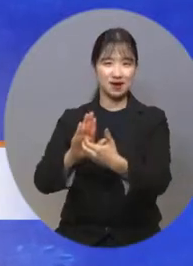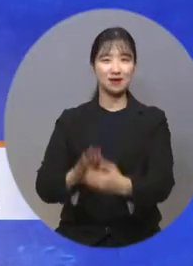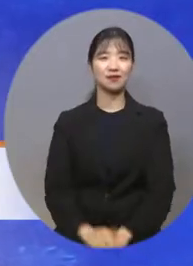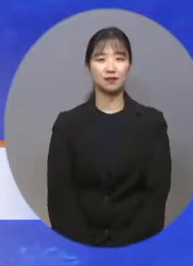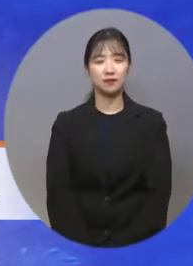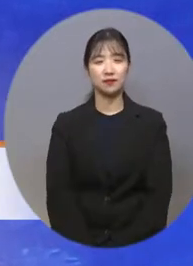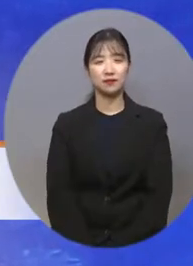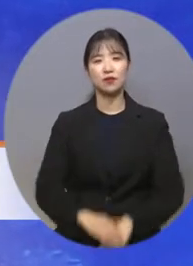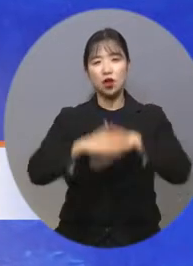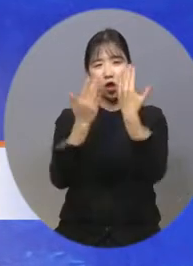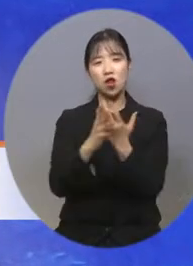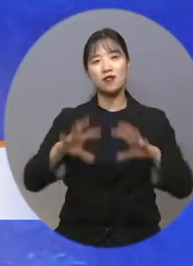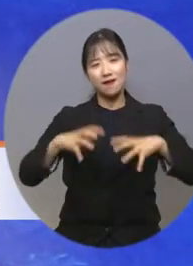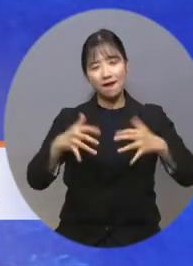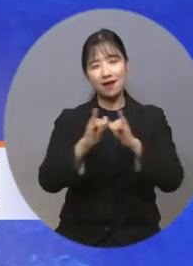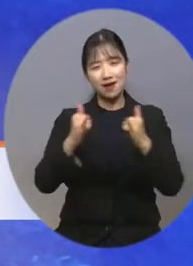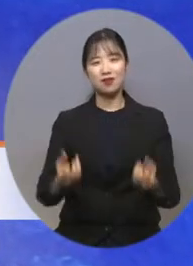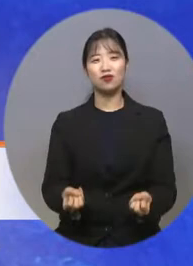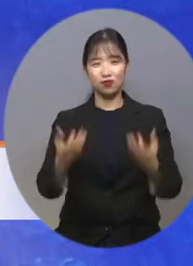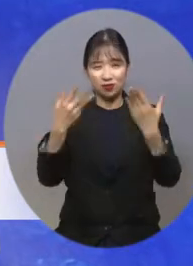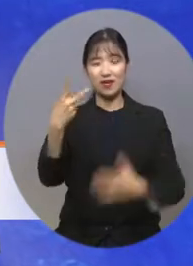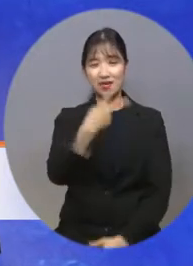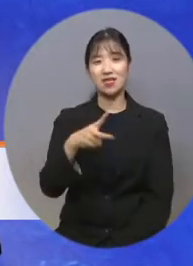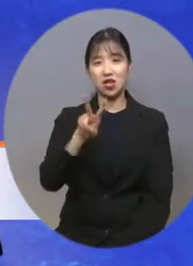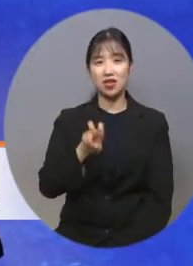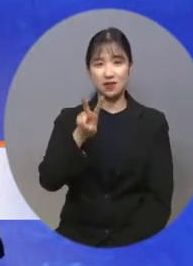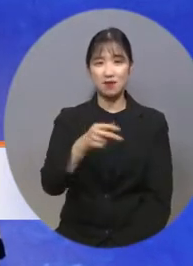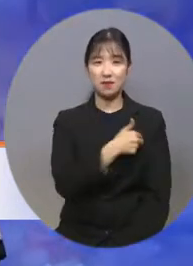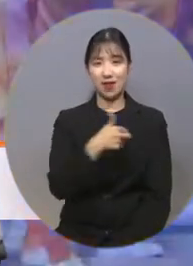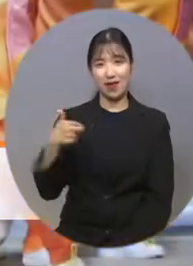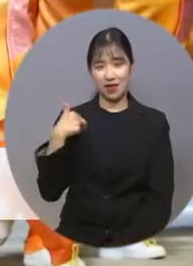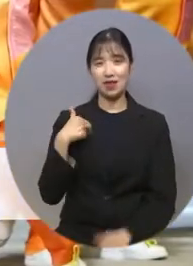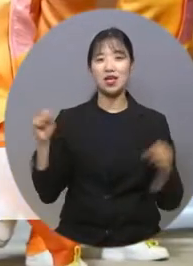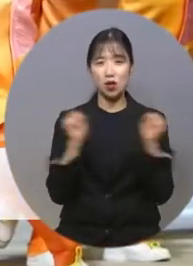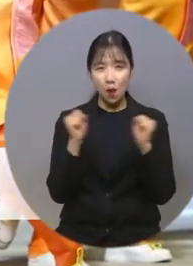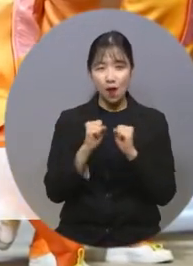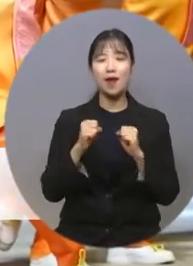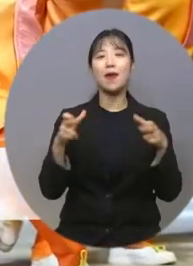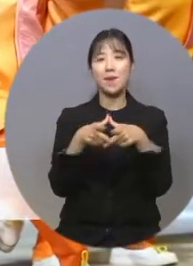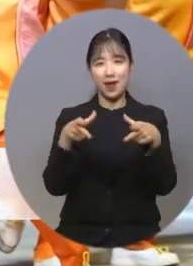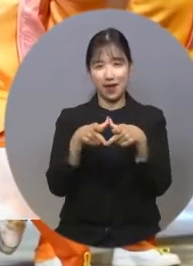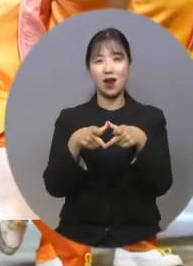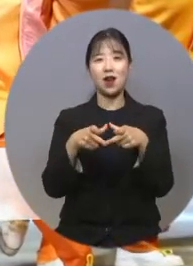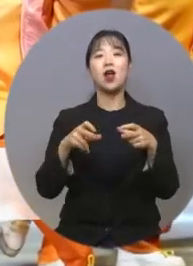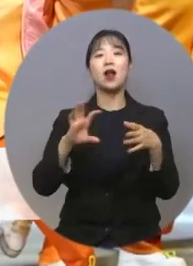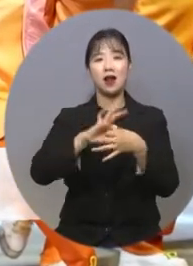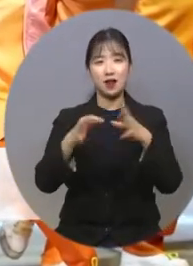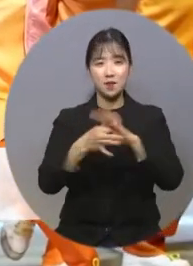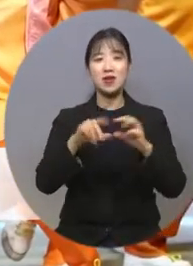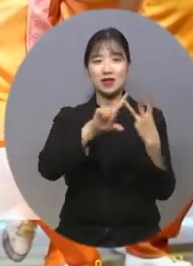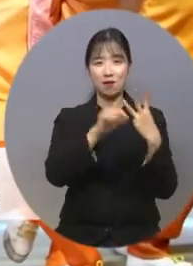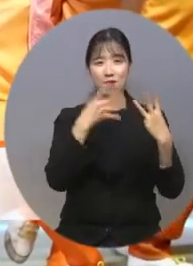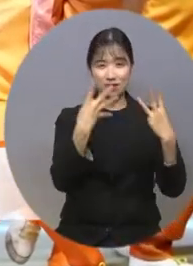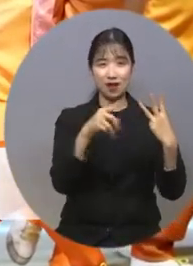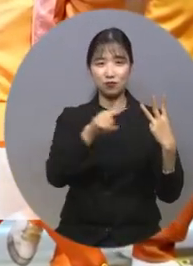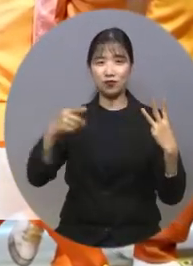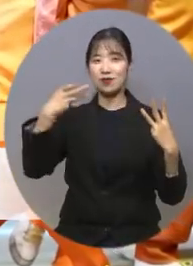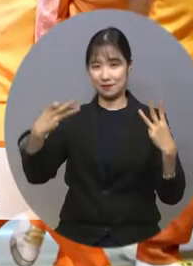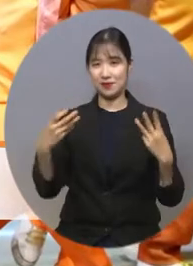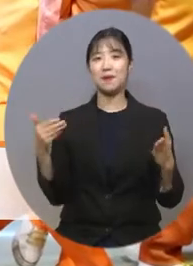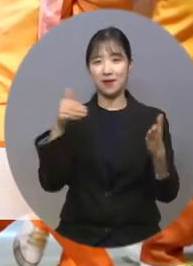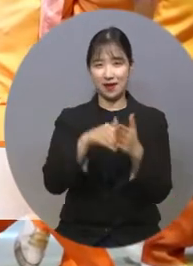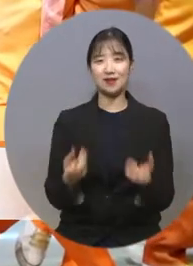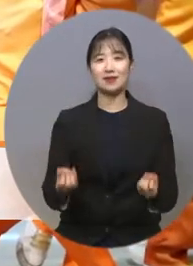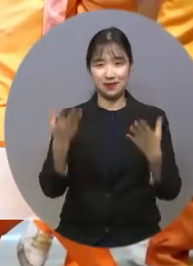전 세계인의 축제 2022 베이징 동계 패럴림픽이 3월 4일부터 13일까지 열립니다. 베이징은 이번